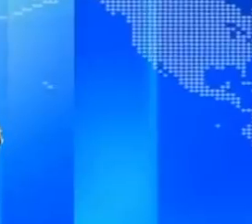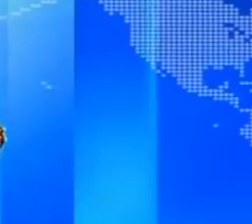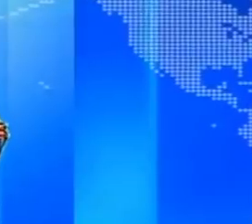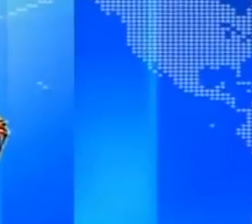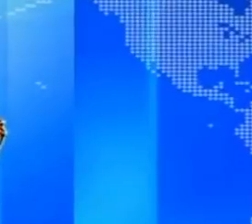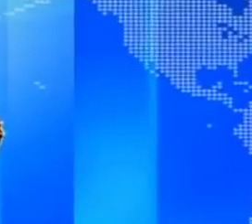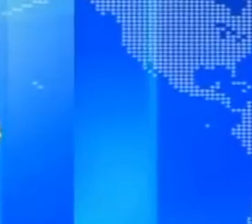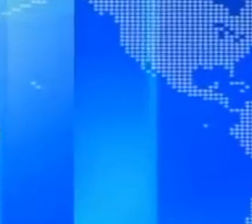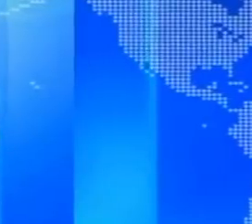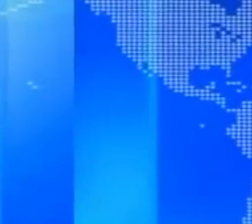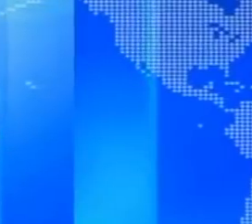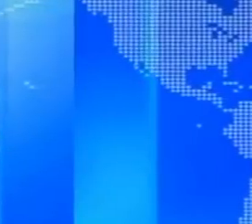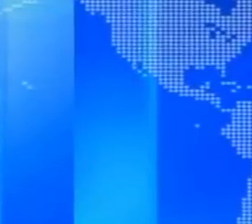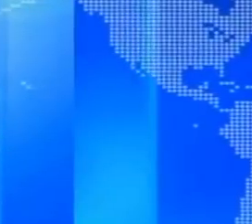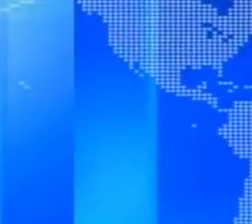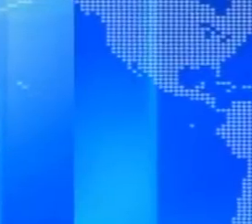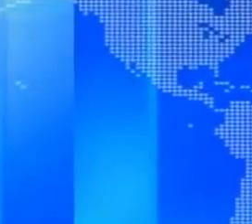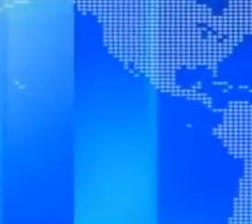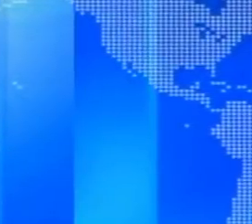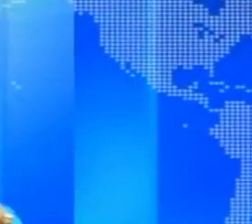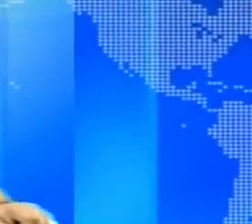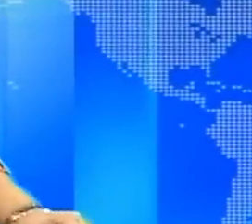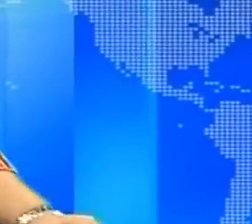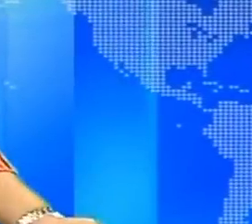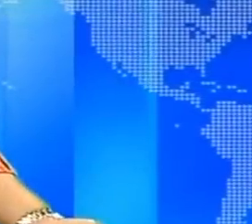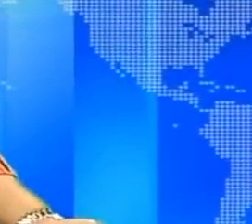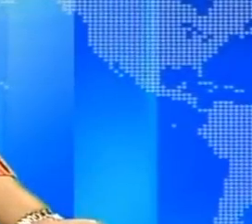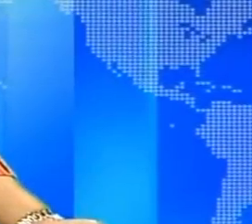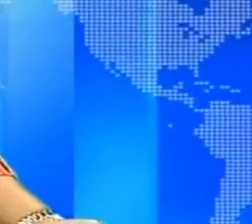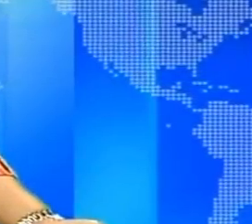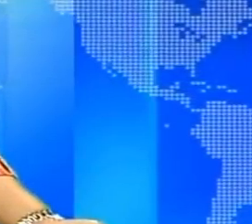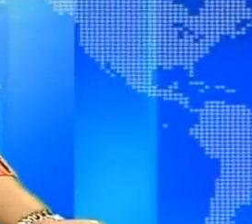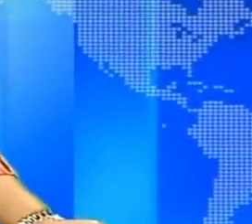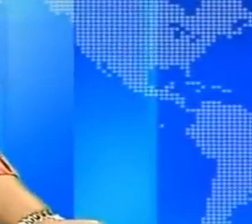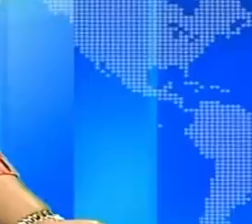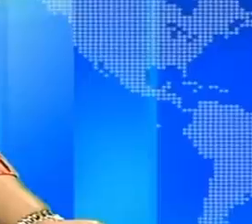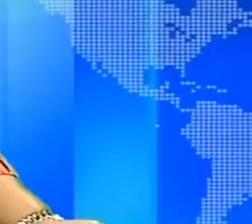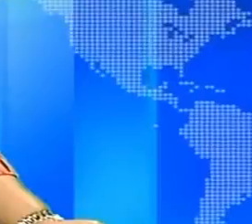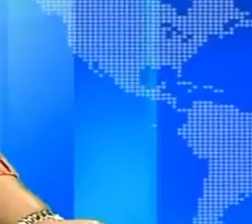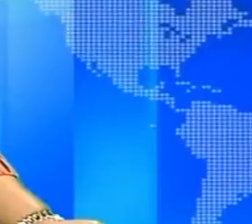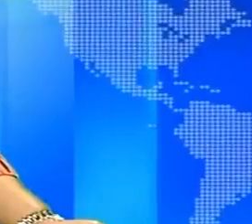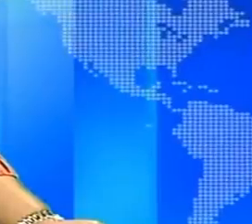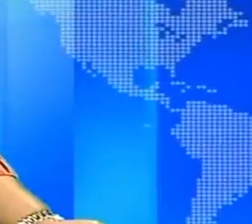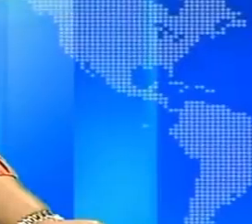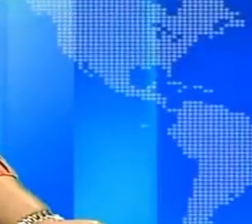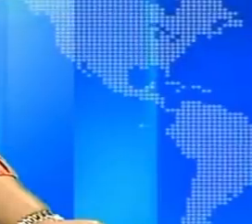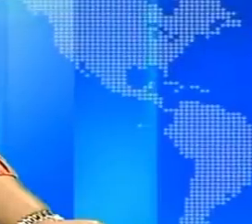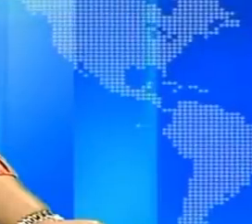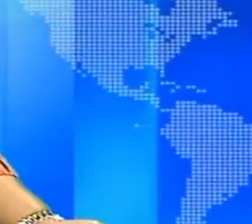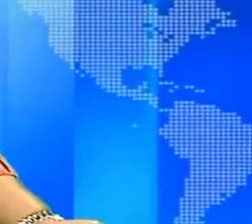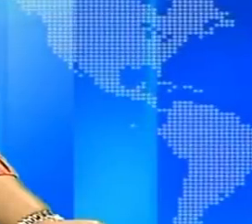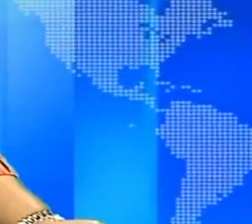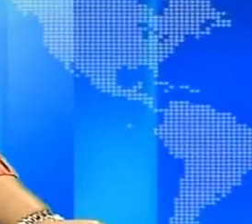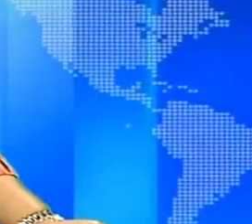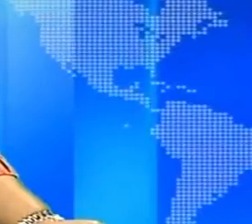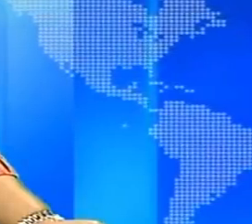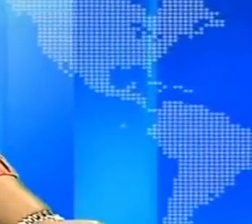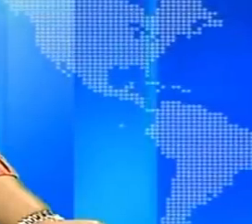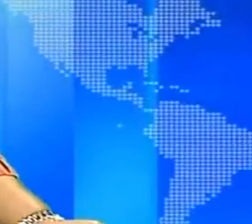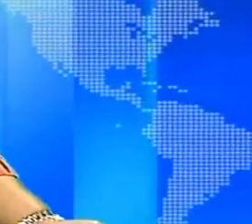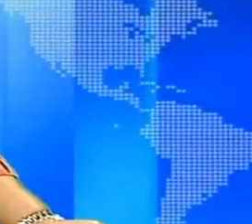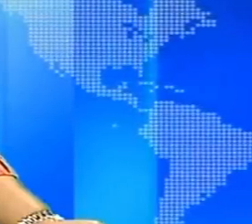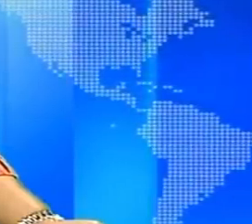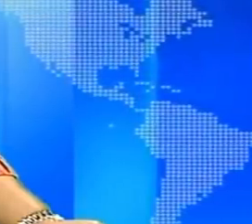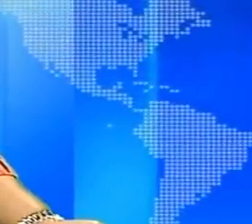Bokoté, à Mbandaka et partout ailleurs sur satellite. Vous êtes sur la RTNT, l'actualité continue. Sur nos antennes, retrouvées à 23h. José